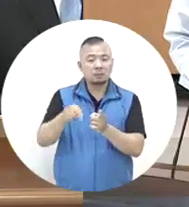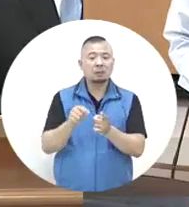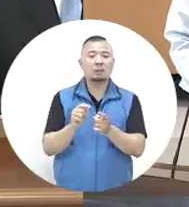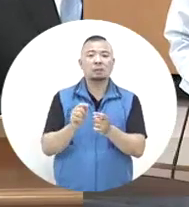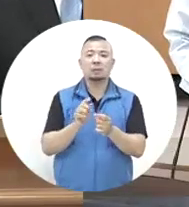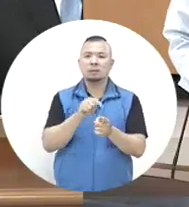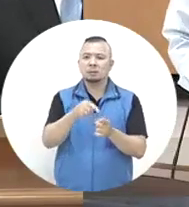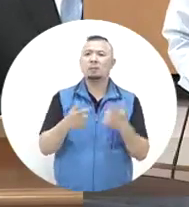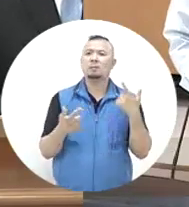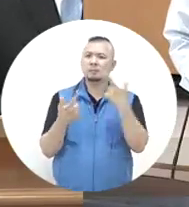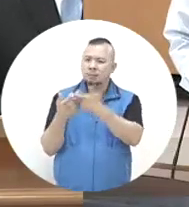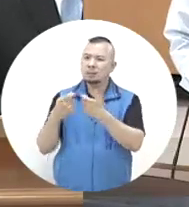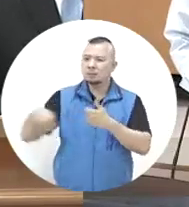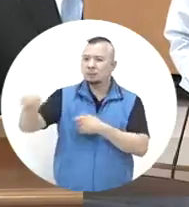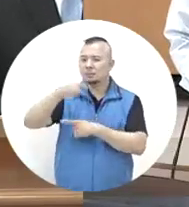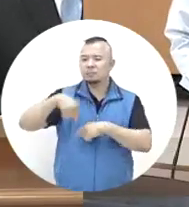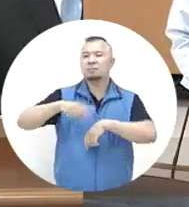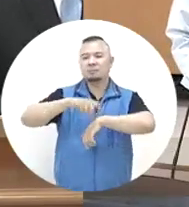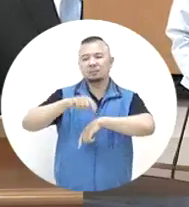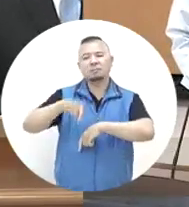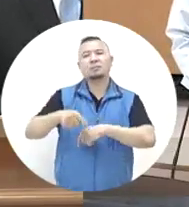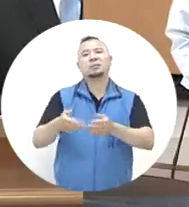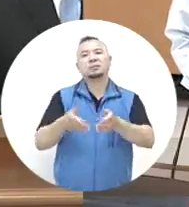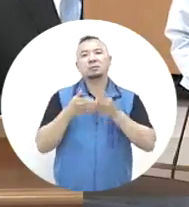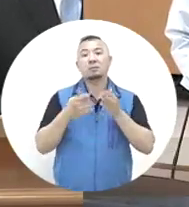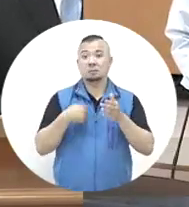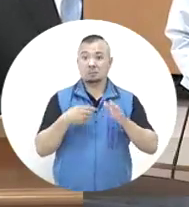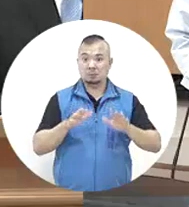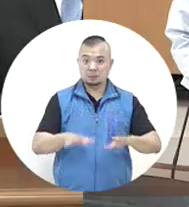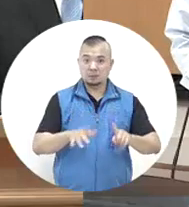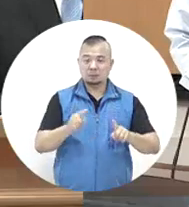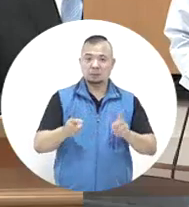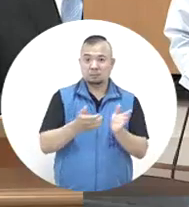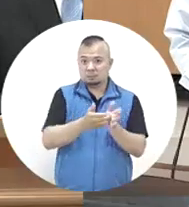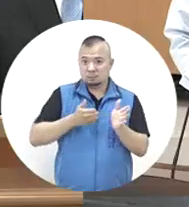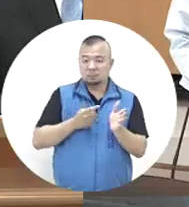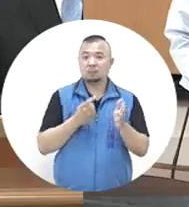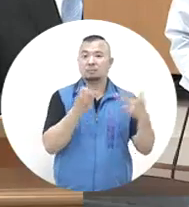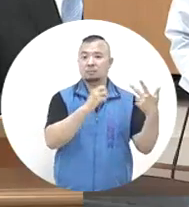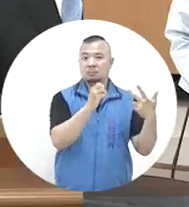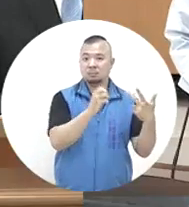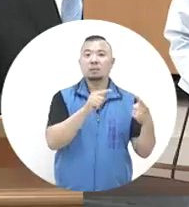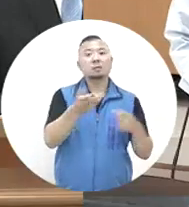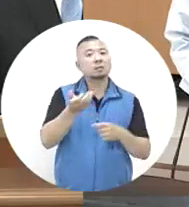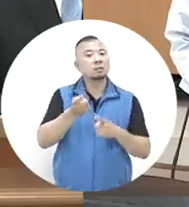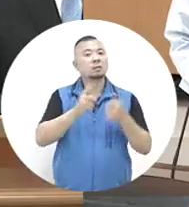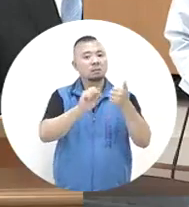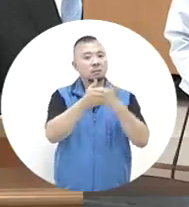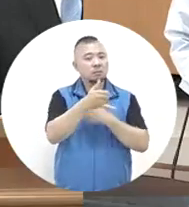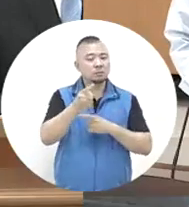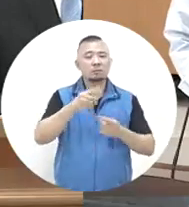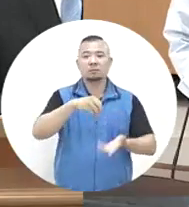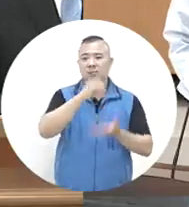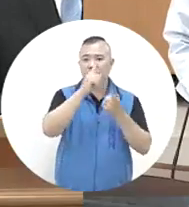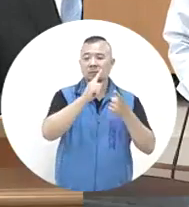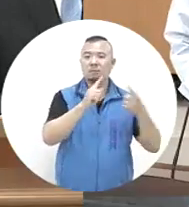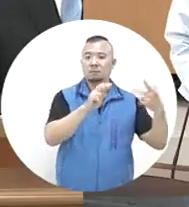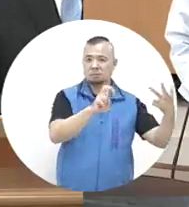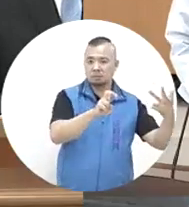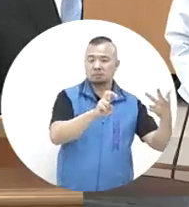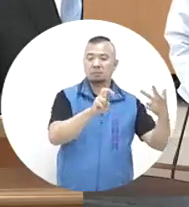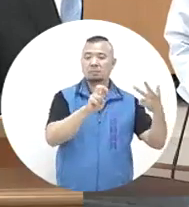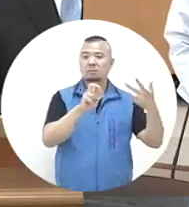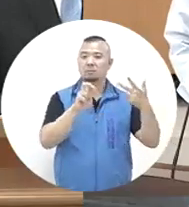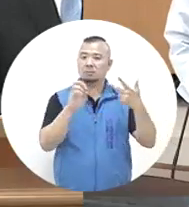众的时间，我觉得这很重要。虽然现在我们先调到7点，但是议员提到的，不管是原本的7:20、7点，或是早期的